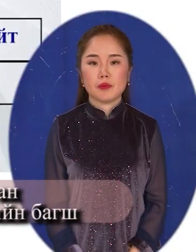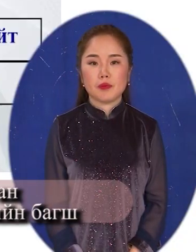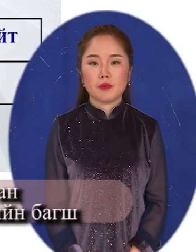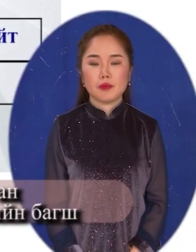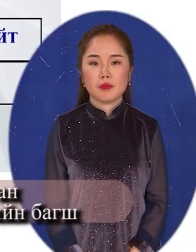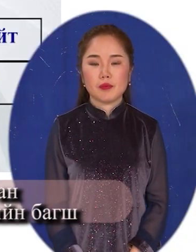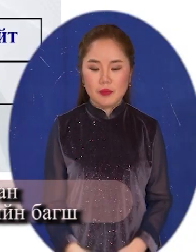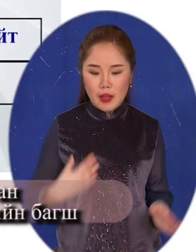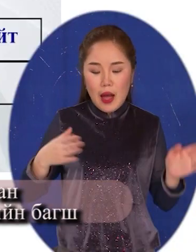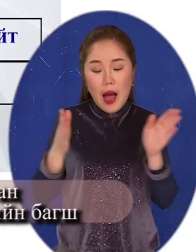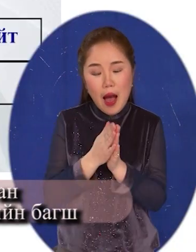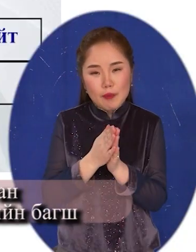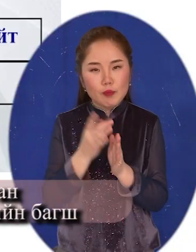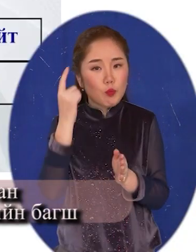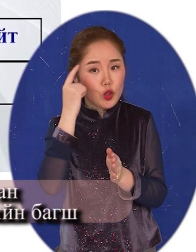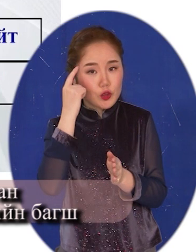Biz birigip çıxarayık.